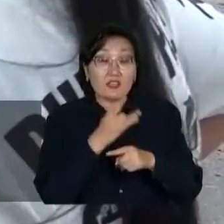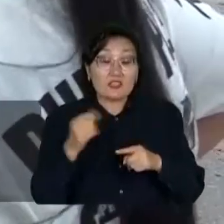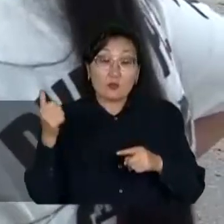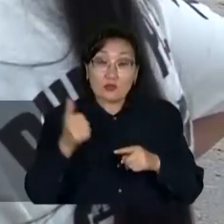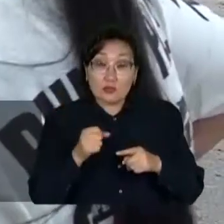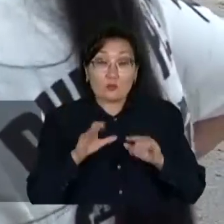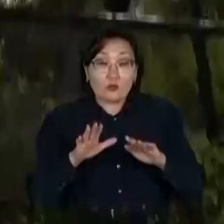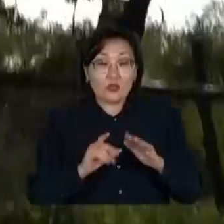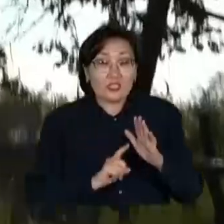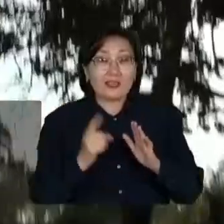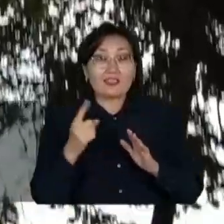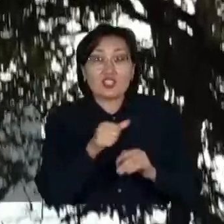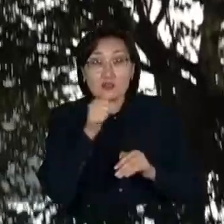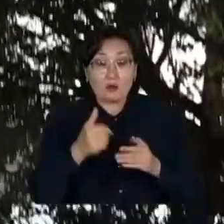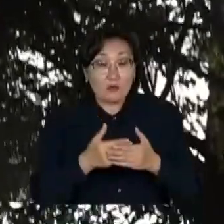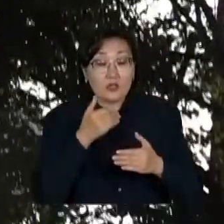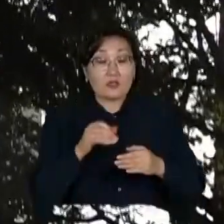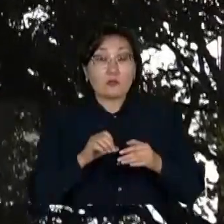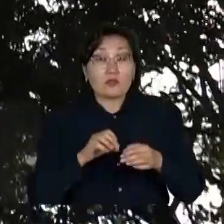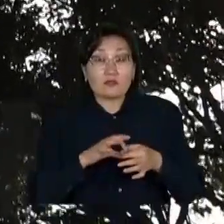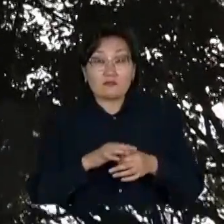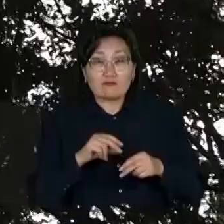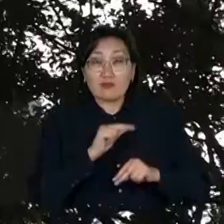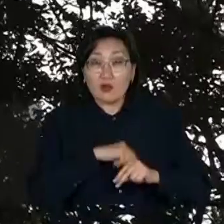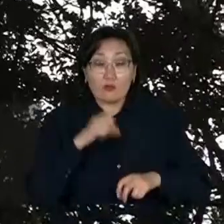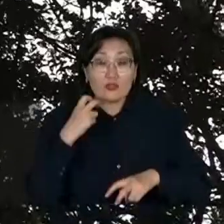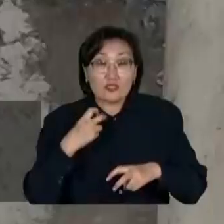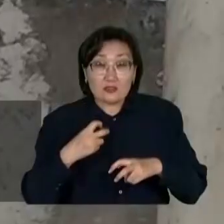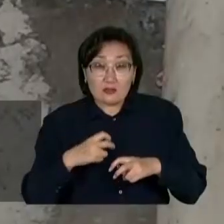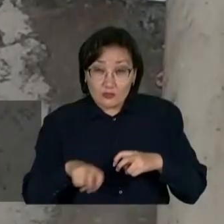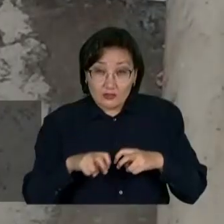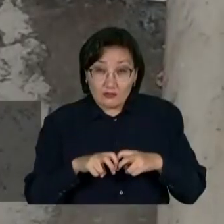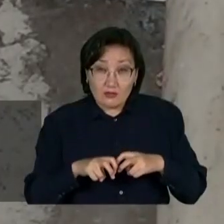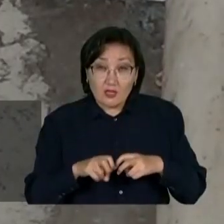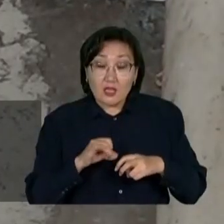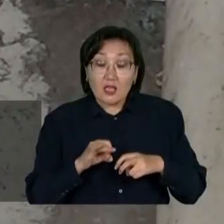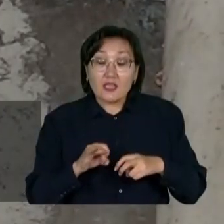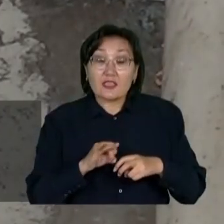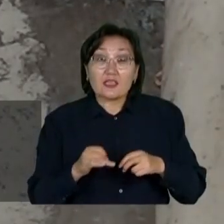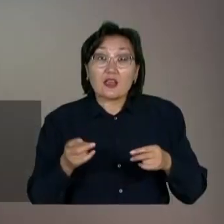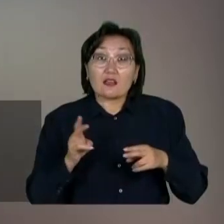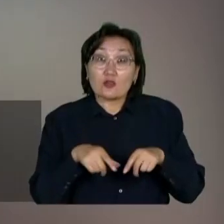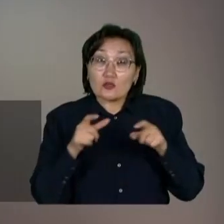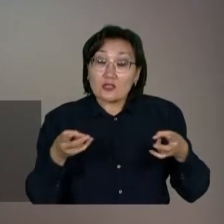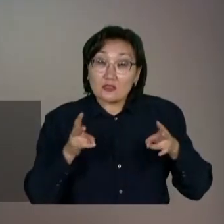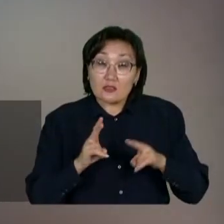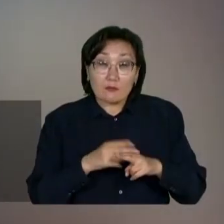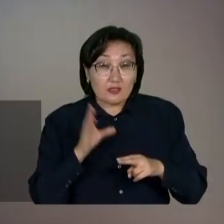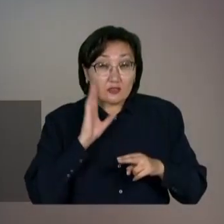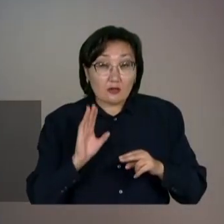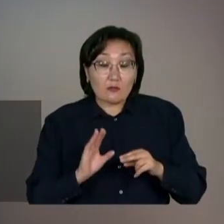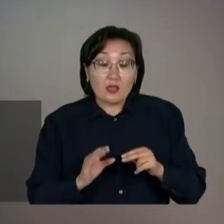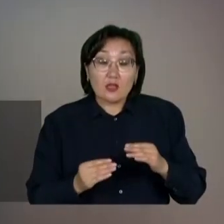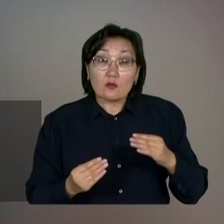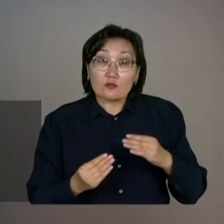неделю и только на час. Ранее из строя вышел глубинный насос и оставил людей без воды. В соцсетях распространилось видео протестующих